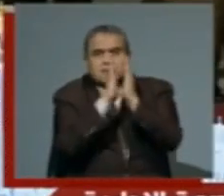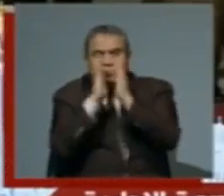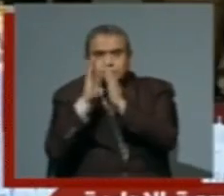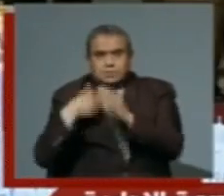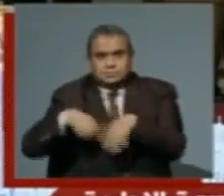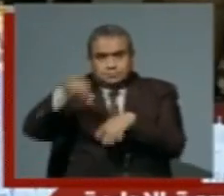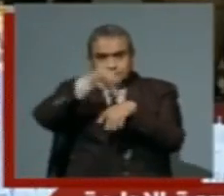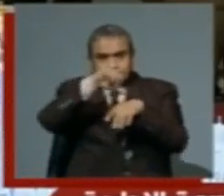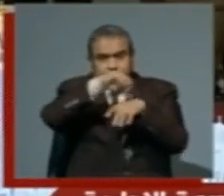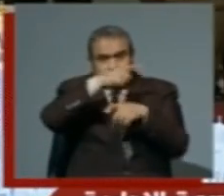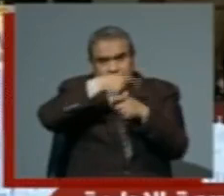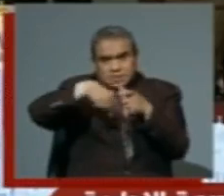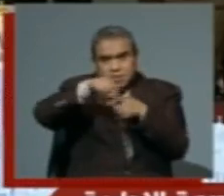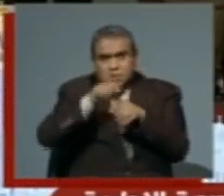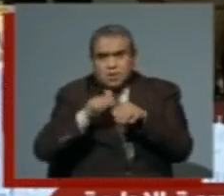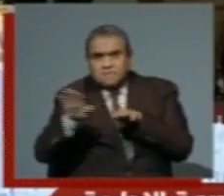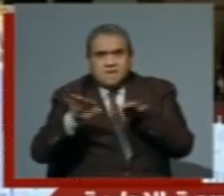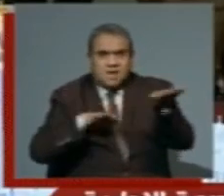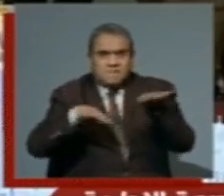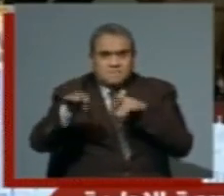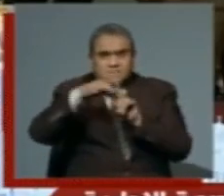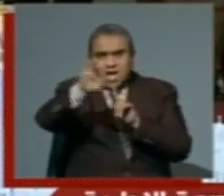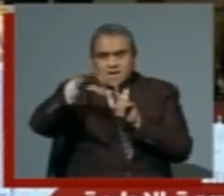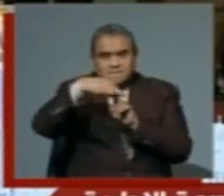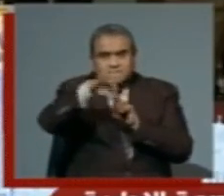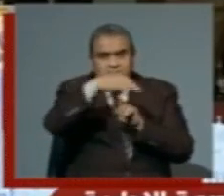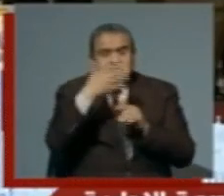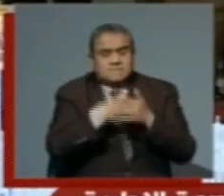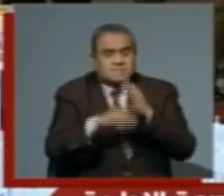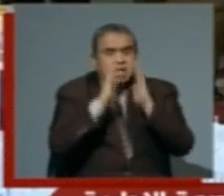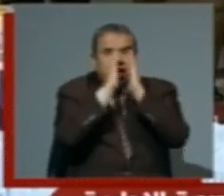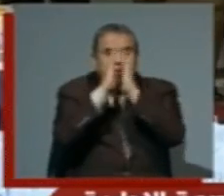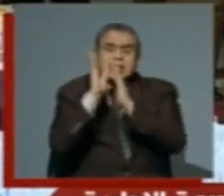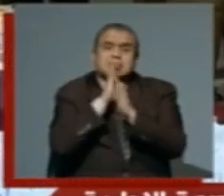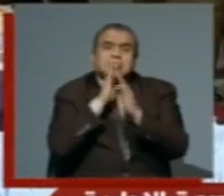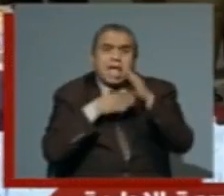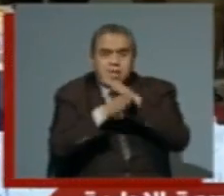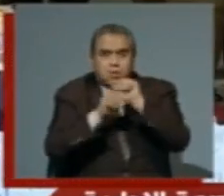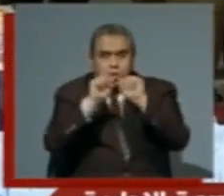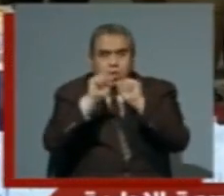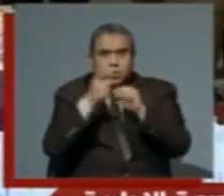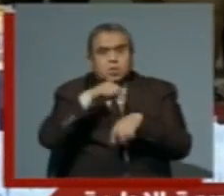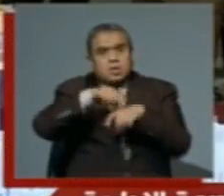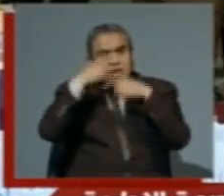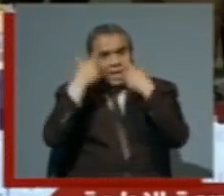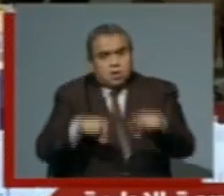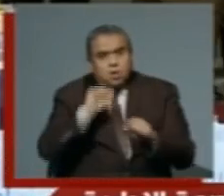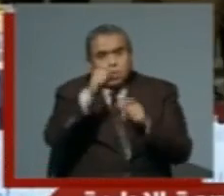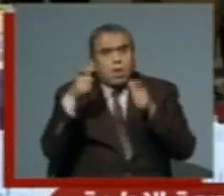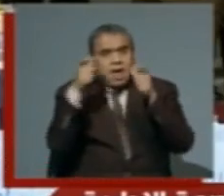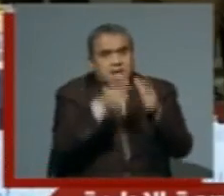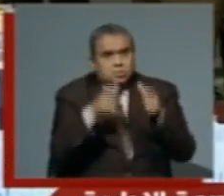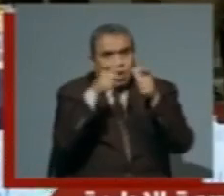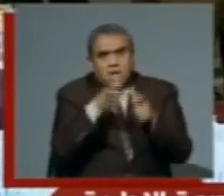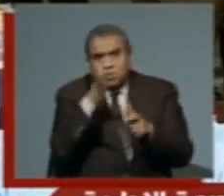داخليه للابحاث ومناطق الداخليه للمدوات اللي بتتم جوه غير يا فندم